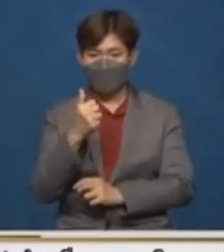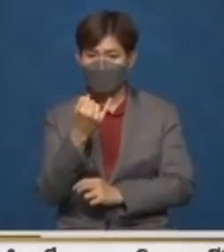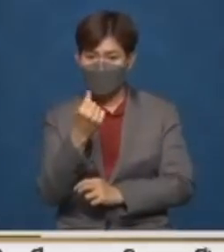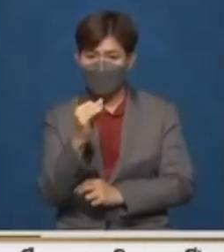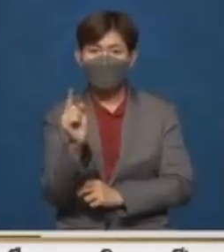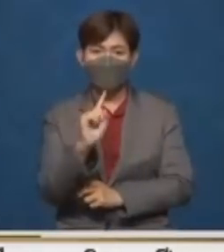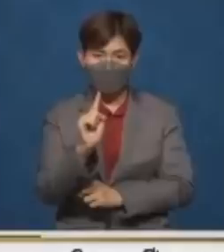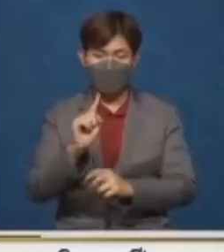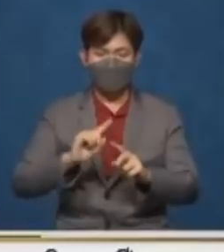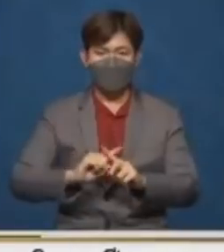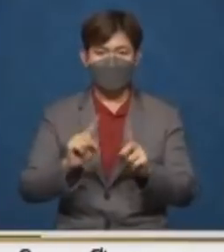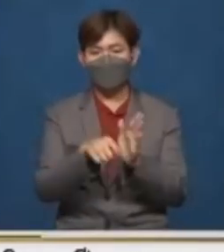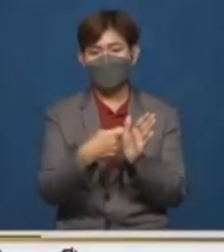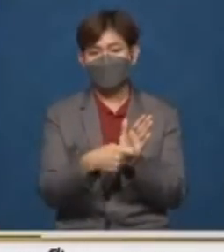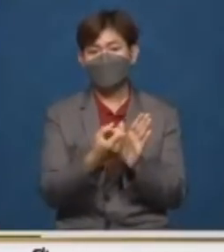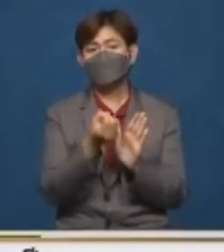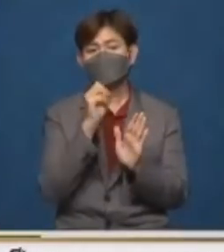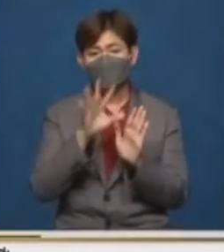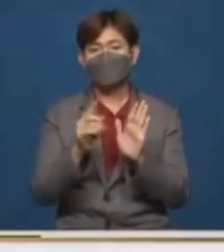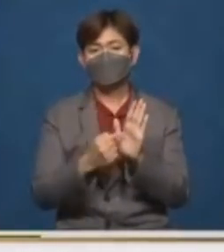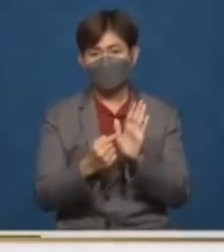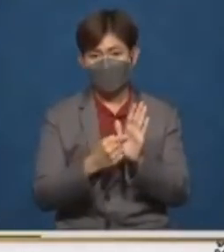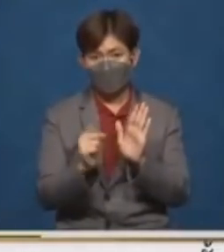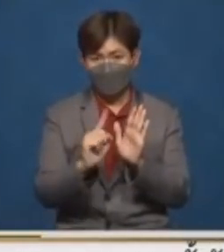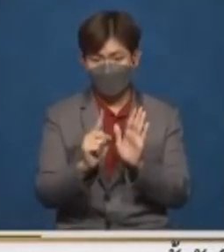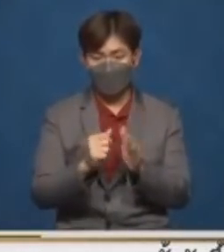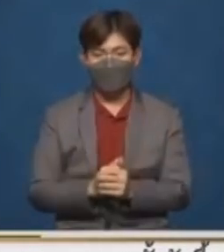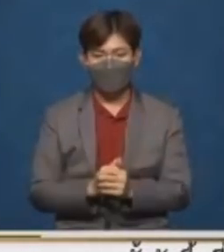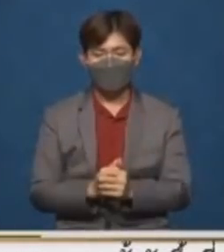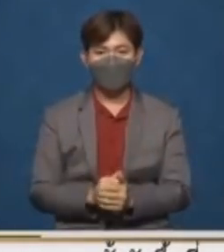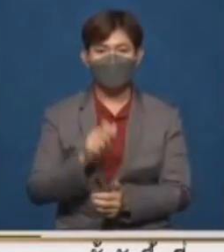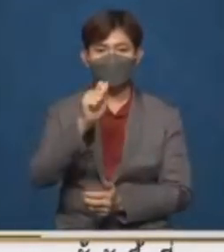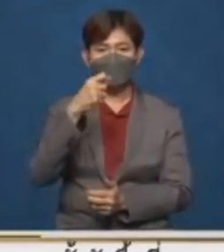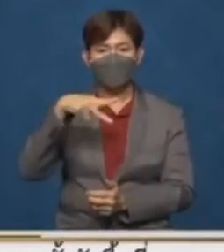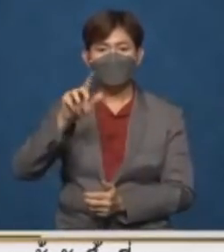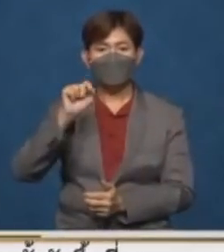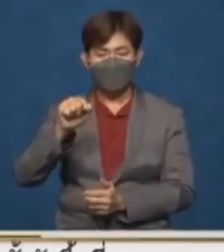าองค Sagat Cismแนะนำให้ซอวัคซีนทเป็นเชื้อใต